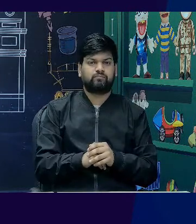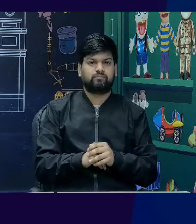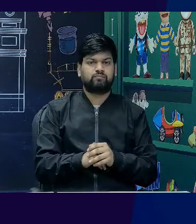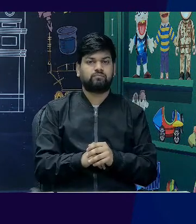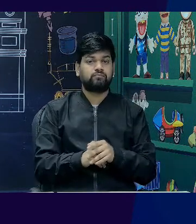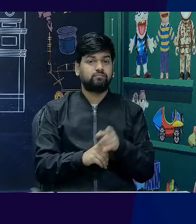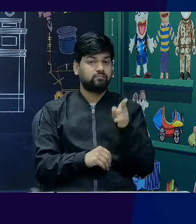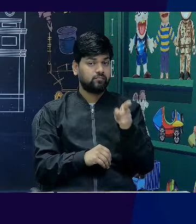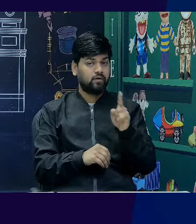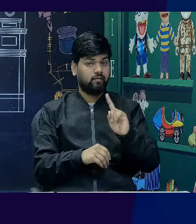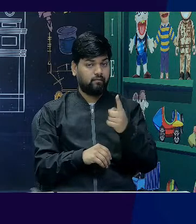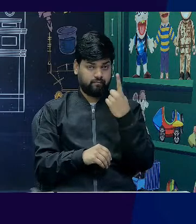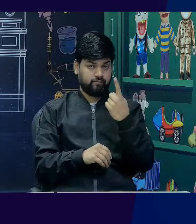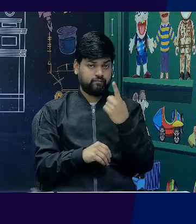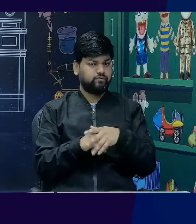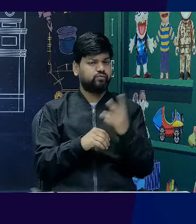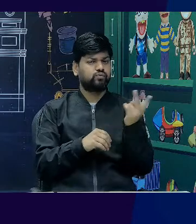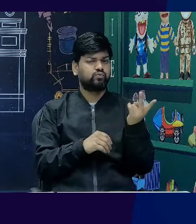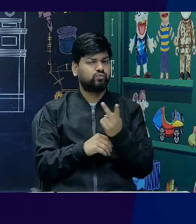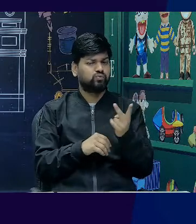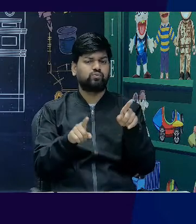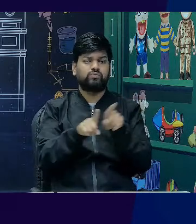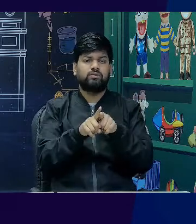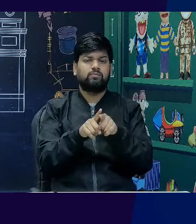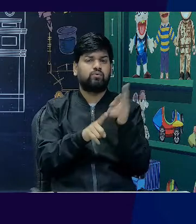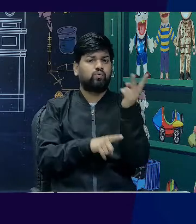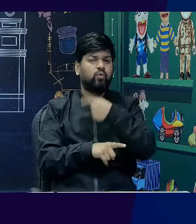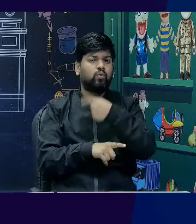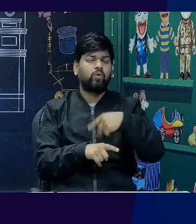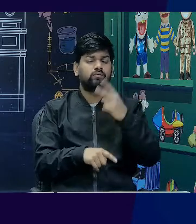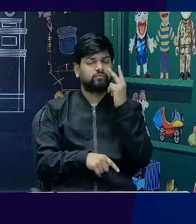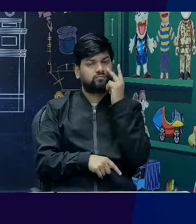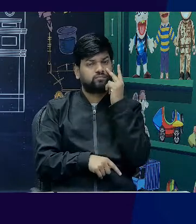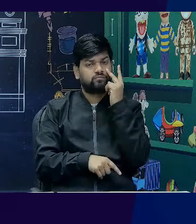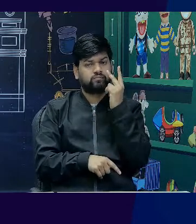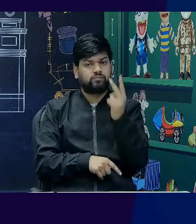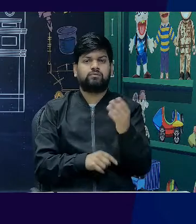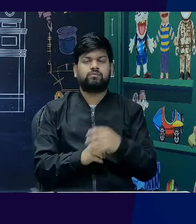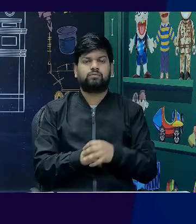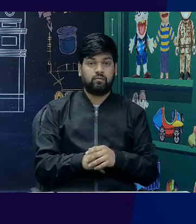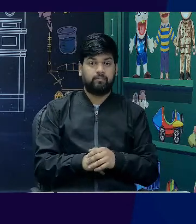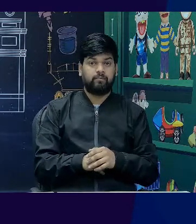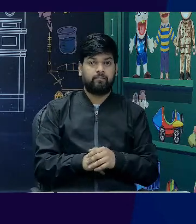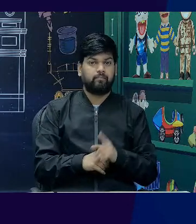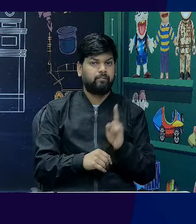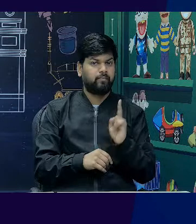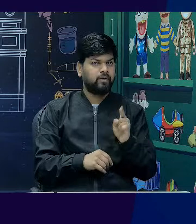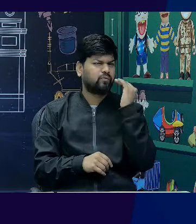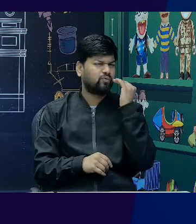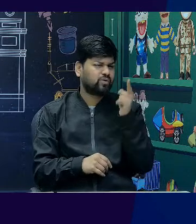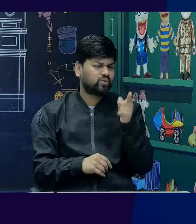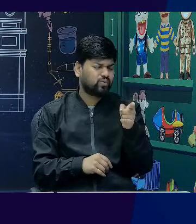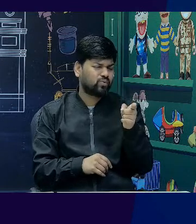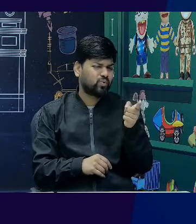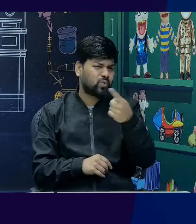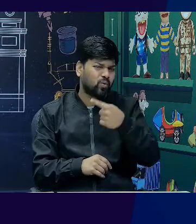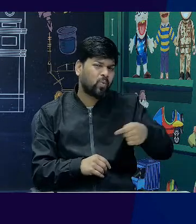और capital expenditure में divide करते हैं. Then जब आप revenue जो आप कमा रहे हैं, आप